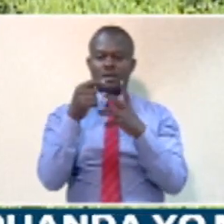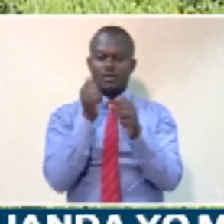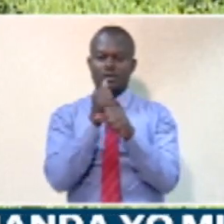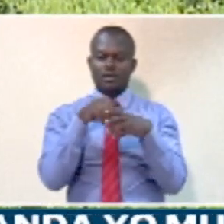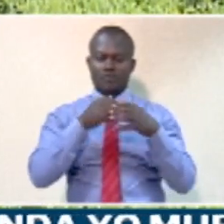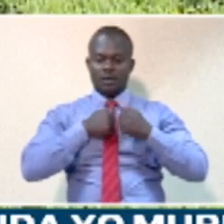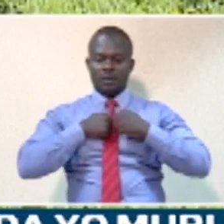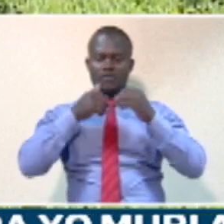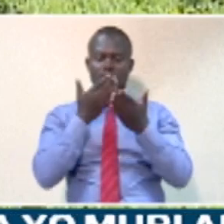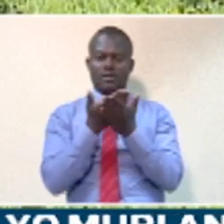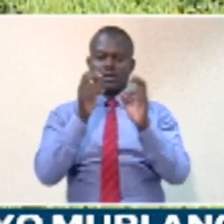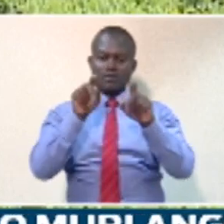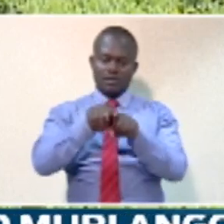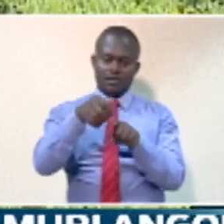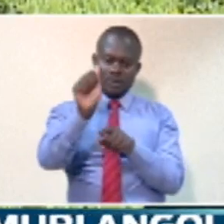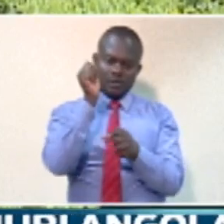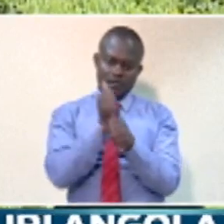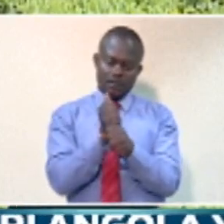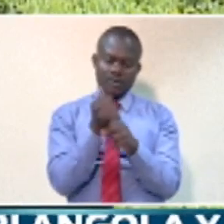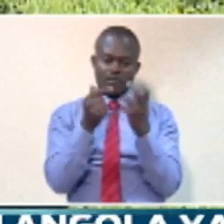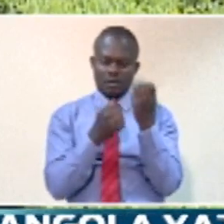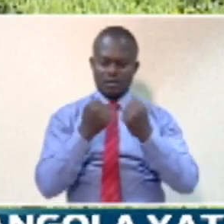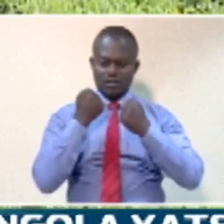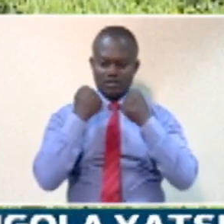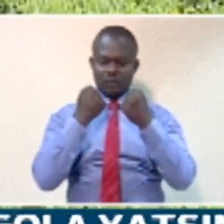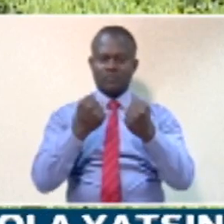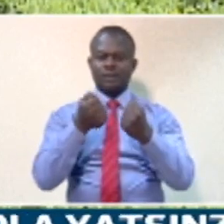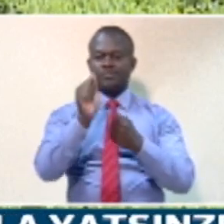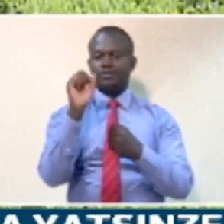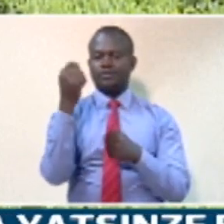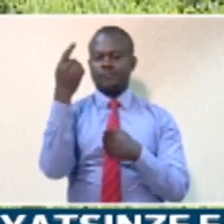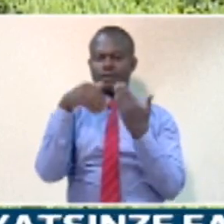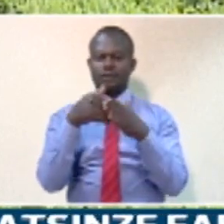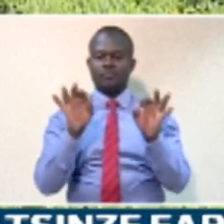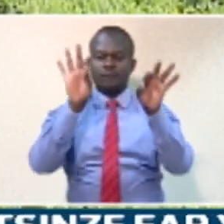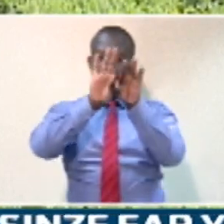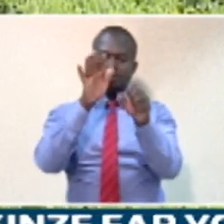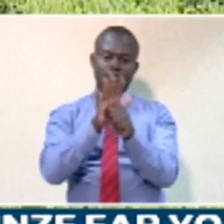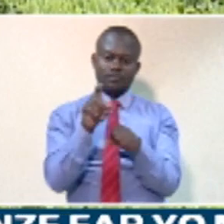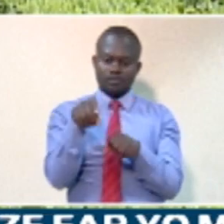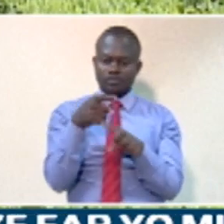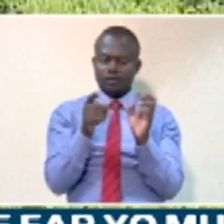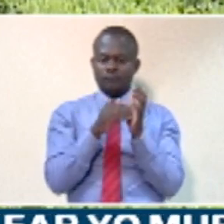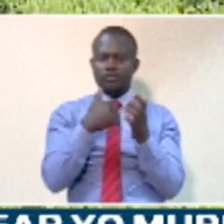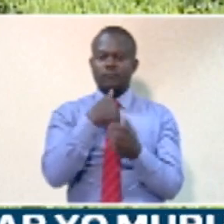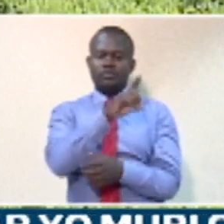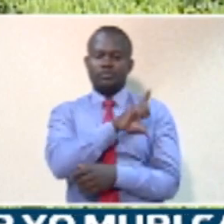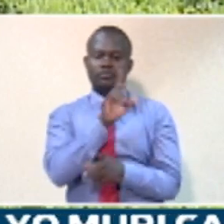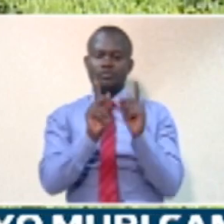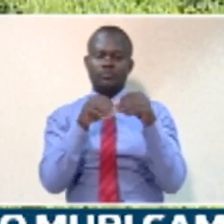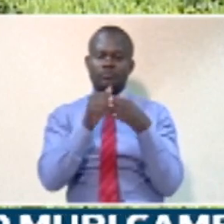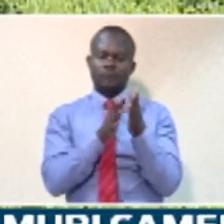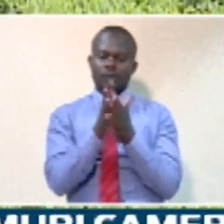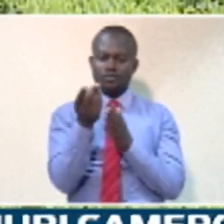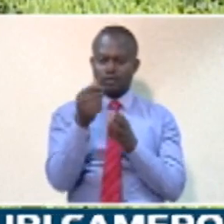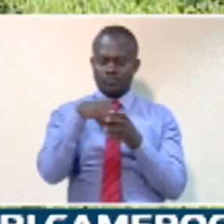Rwanda birasaba ko n'ababikora bagomba gukora ibintu bikomeye. Icyo ni kimwe kuko kirakenewe, ariko tugize amahirwe abantu bashora imari